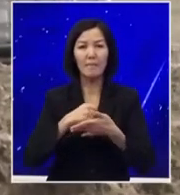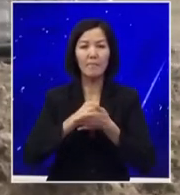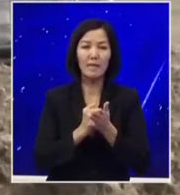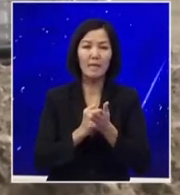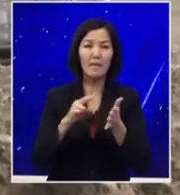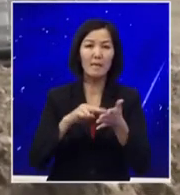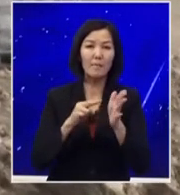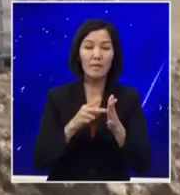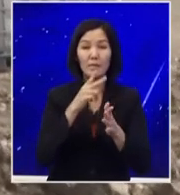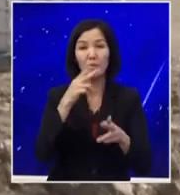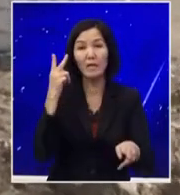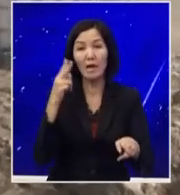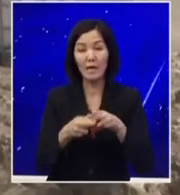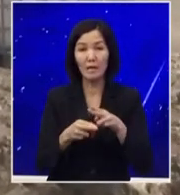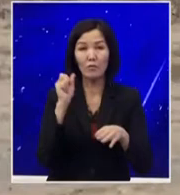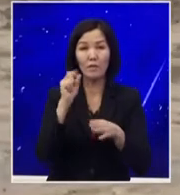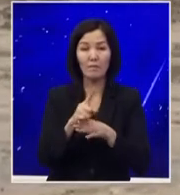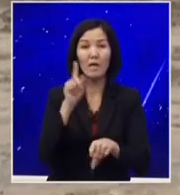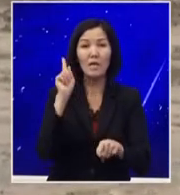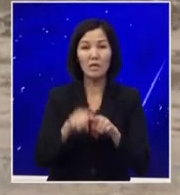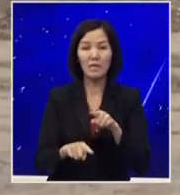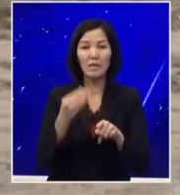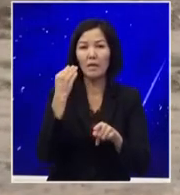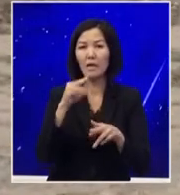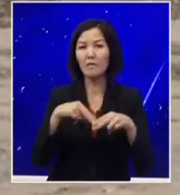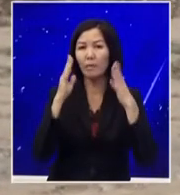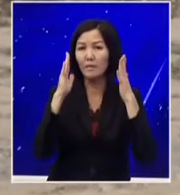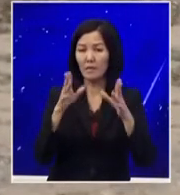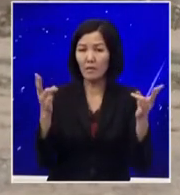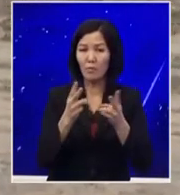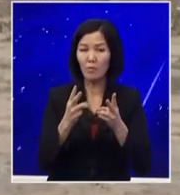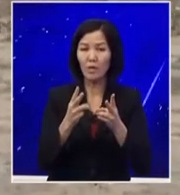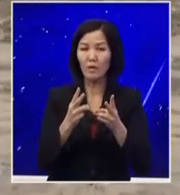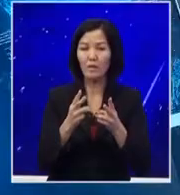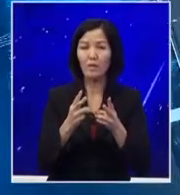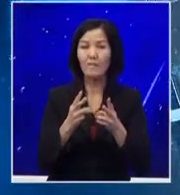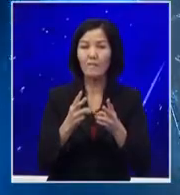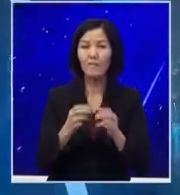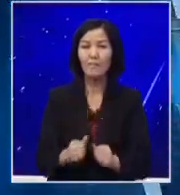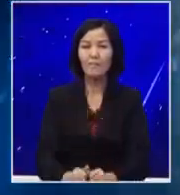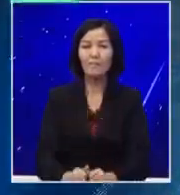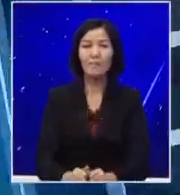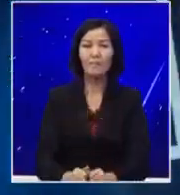жұмыстарды мерзімінде аяқтауға тапсырды. Жылдамдатамыз деп сапаны естен шығармауды баса айтты.